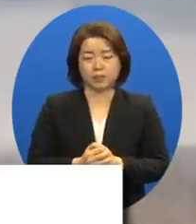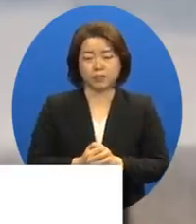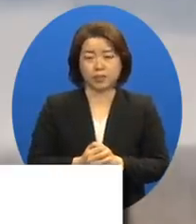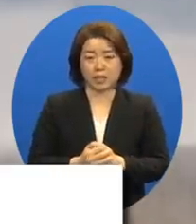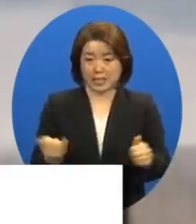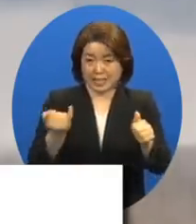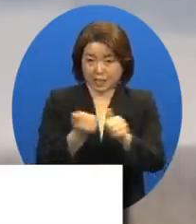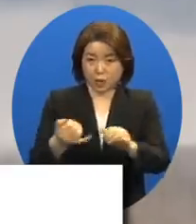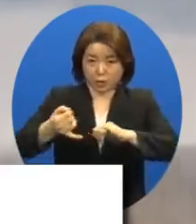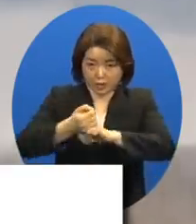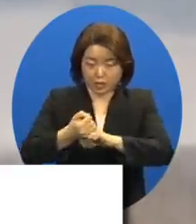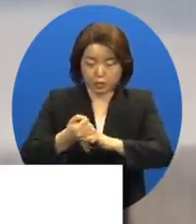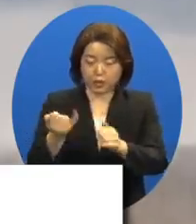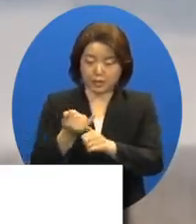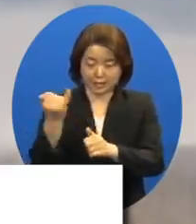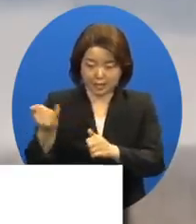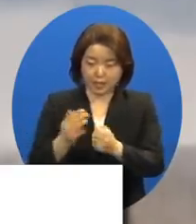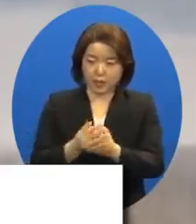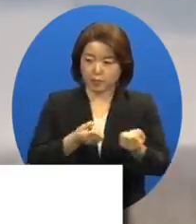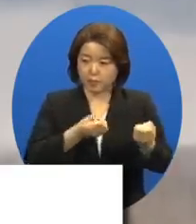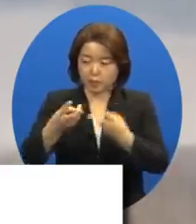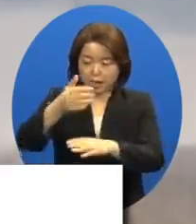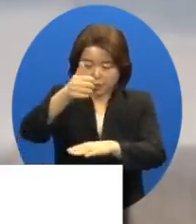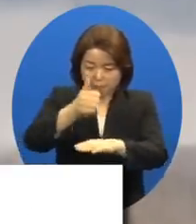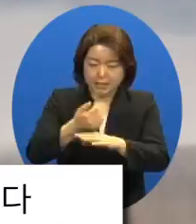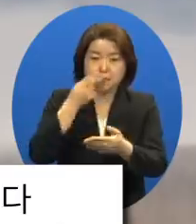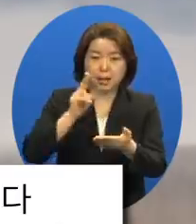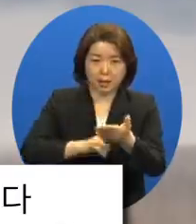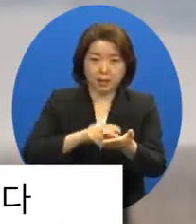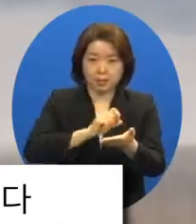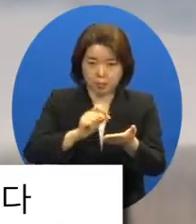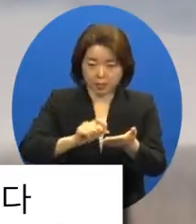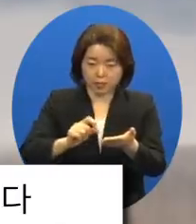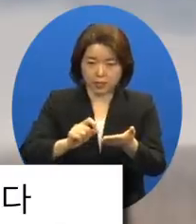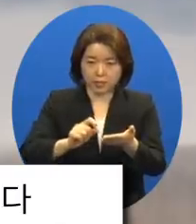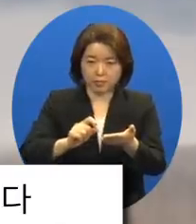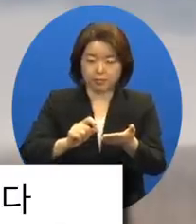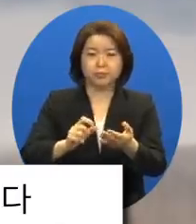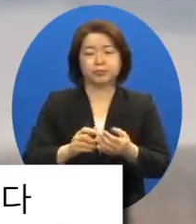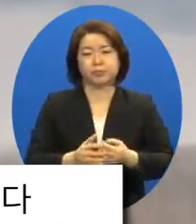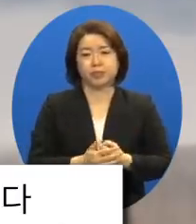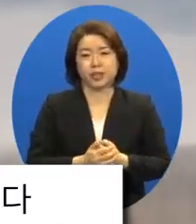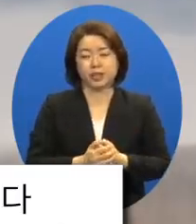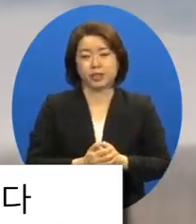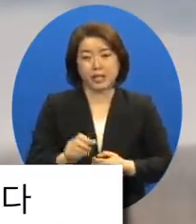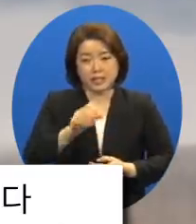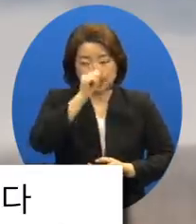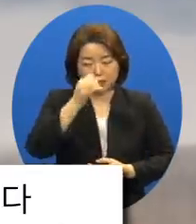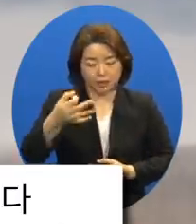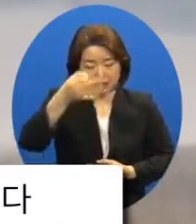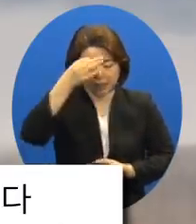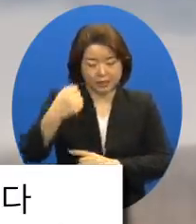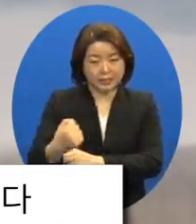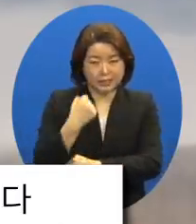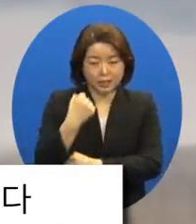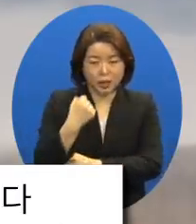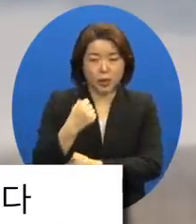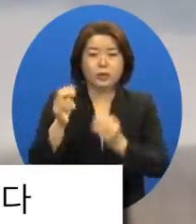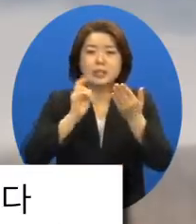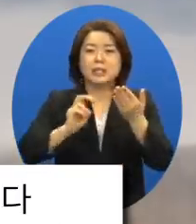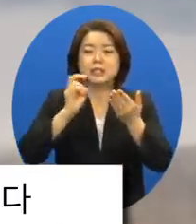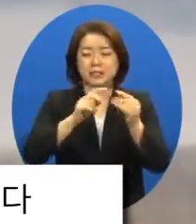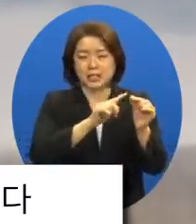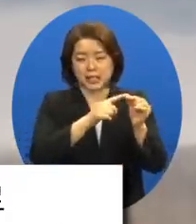약혼녀 에게 보낸 마지막 편지 그것이 바로 선한 능력으로 라는 이찬 양계